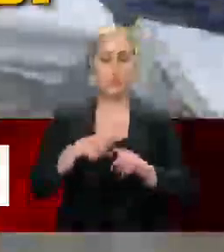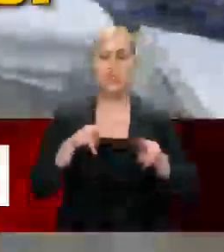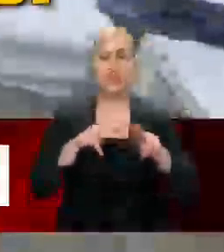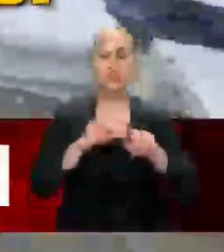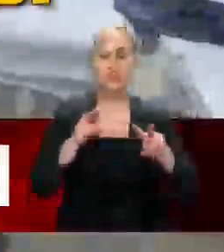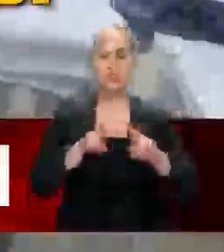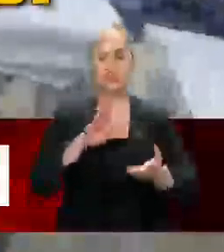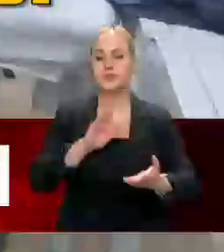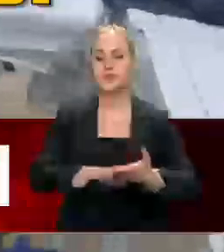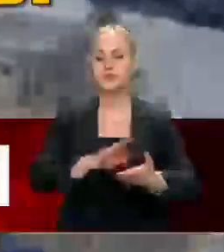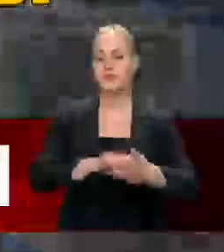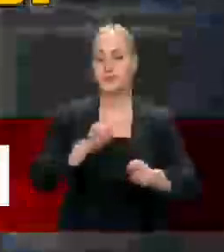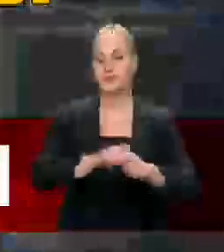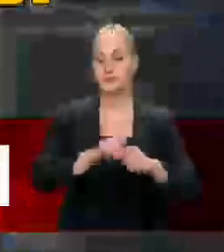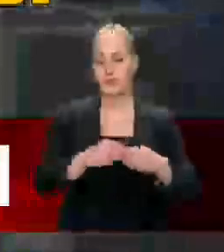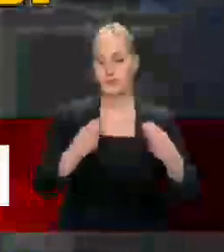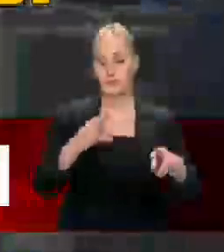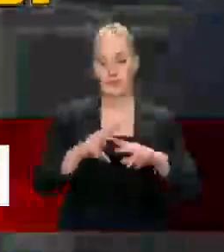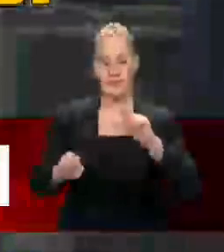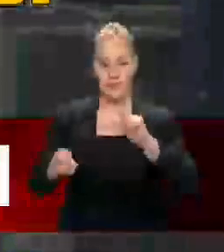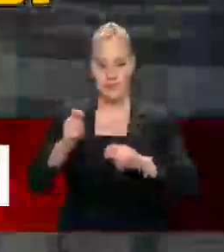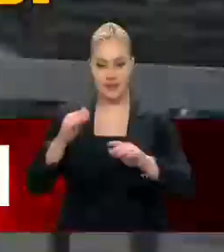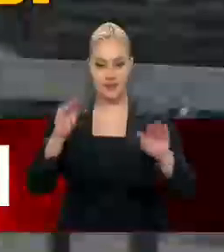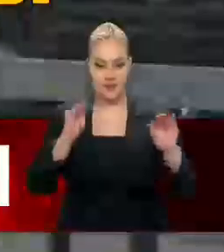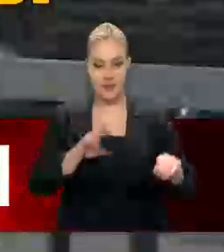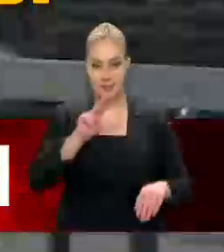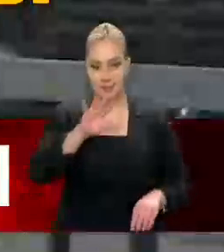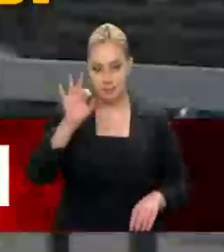Hey binat için işverene verilecek kredi desteği